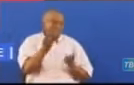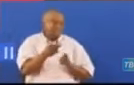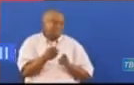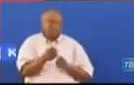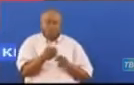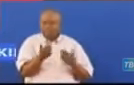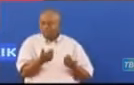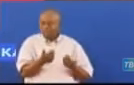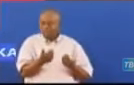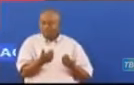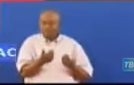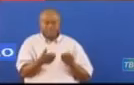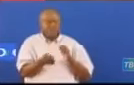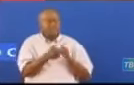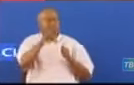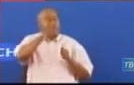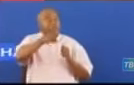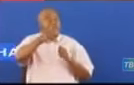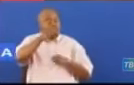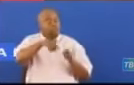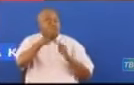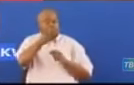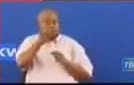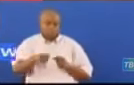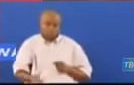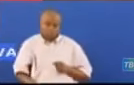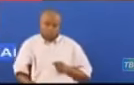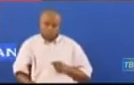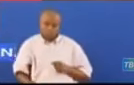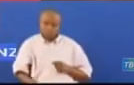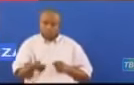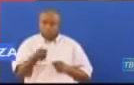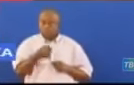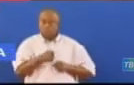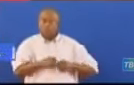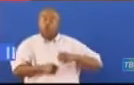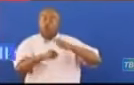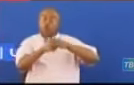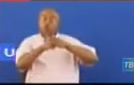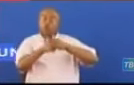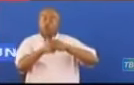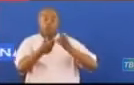kwa mamlaka za nchi. Na Mheshimiwa Spika, mimi nasema naungana na Mariam Ditopile,